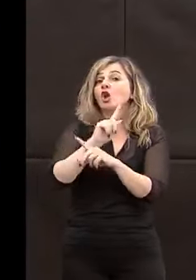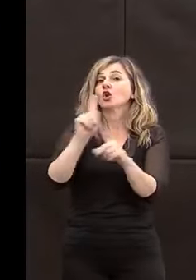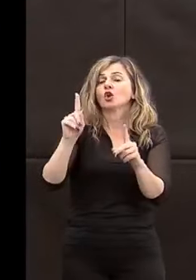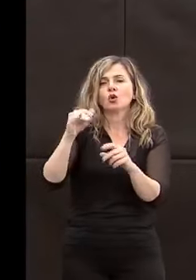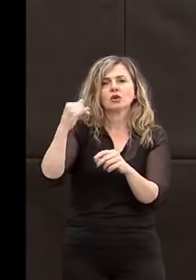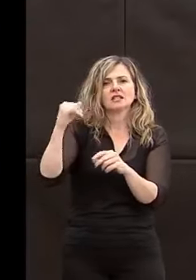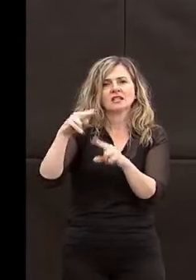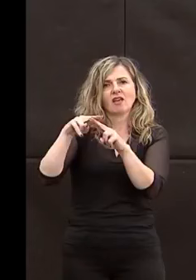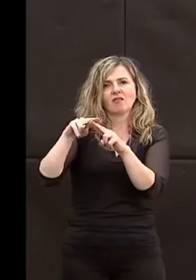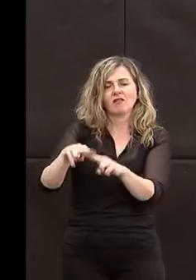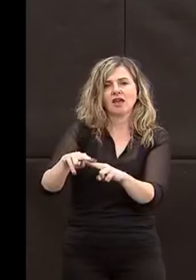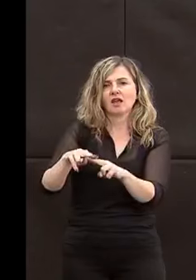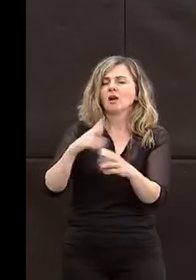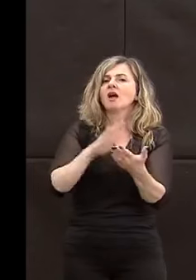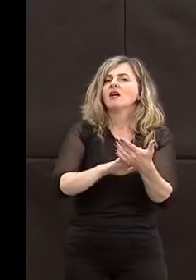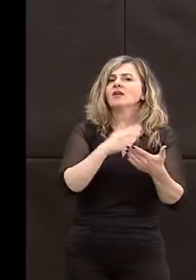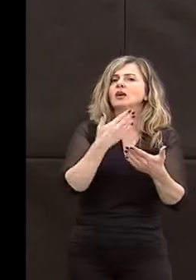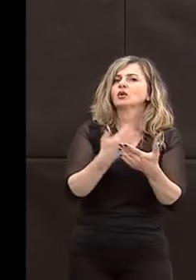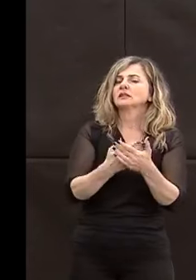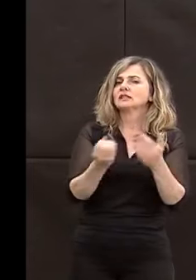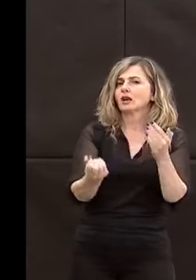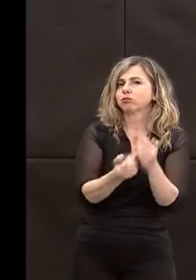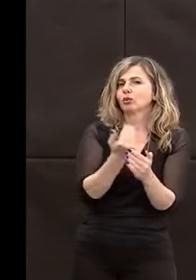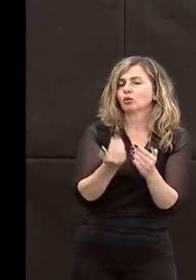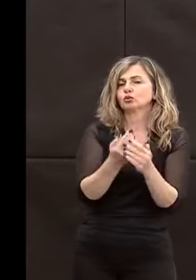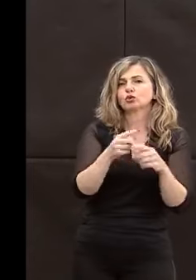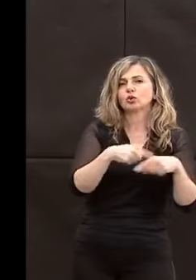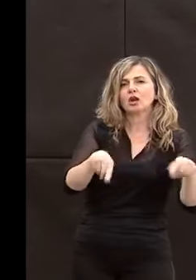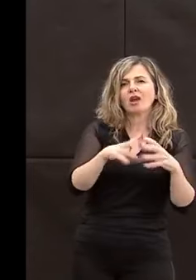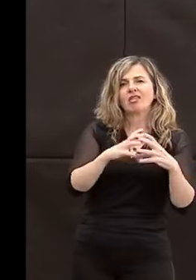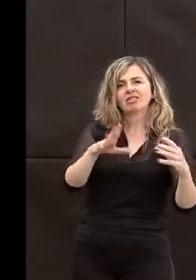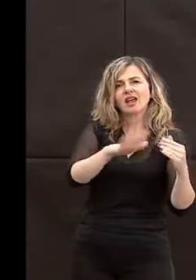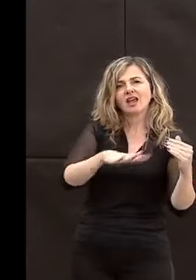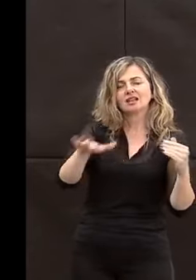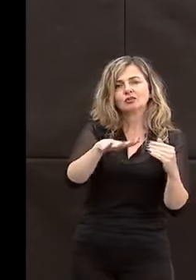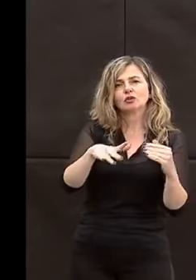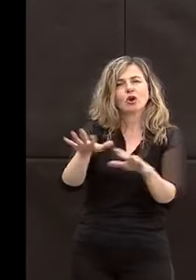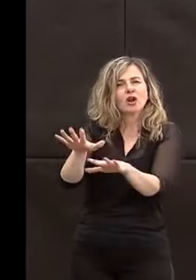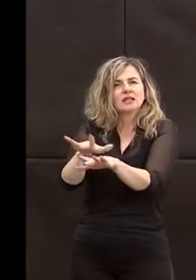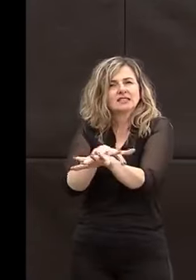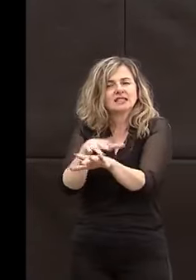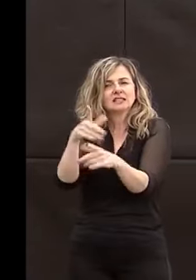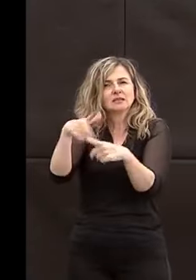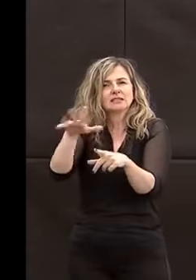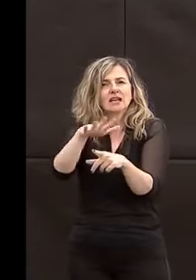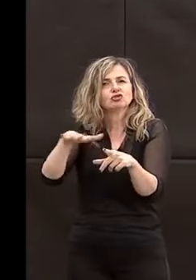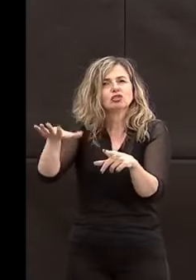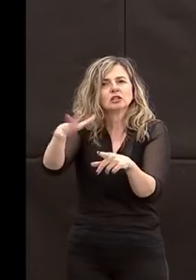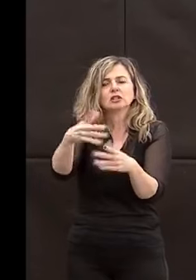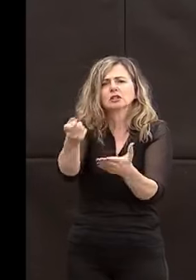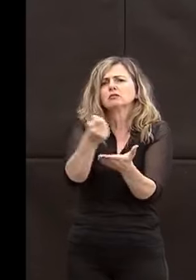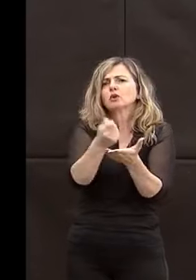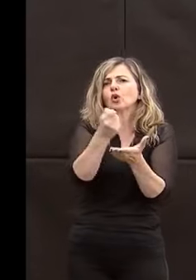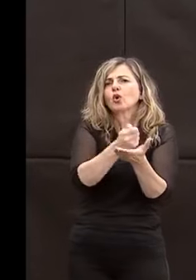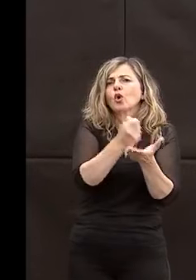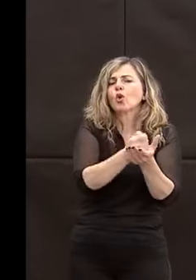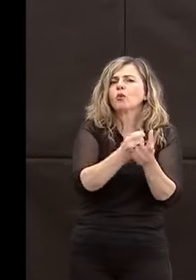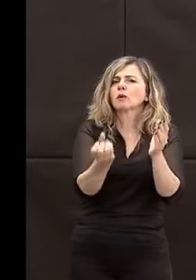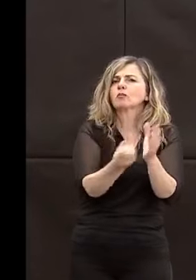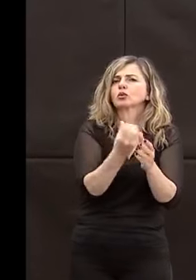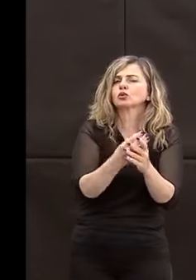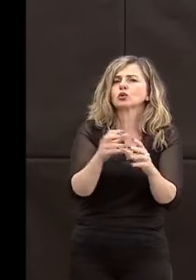valorizzare le produzioni del nostro territorio per sensibilizzare i cittadini ad acquistare prodotti agricoli